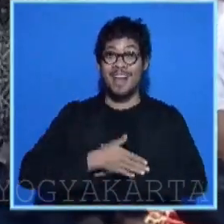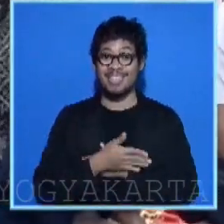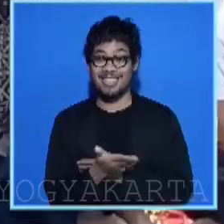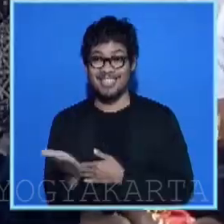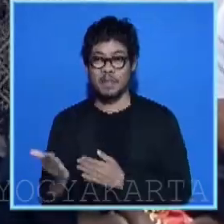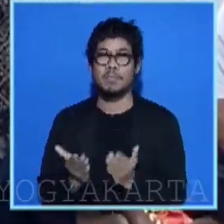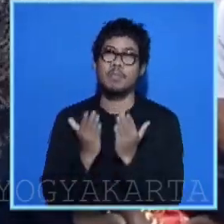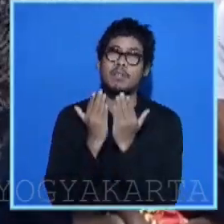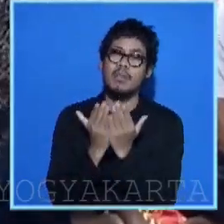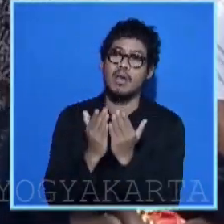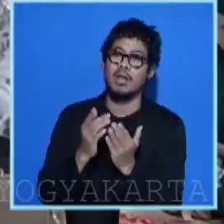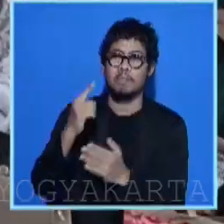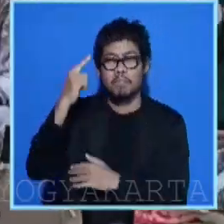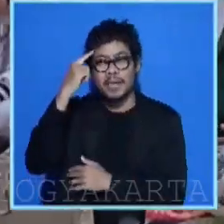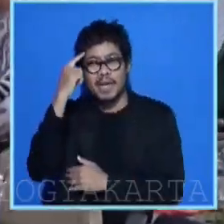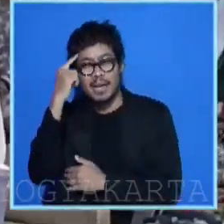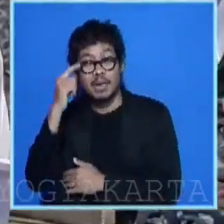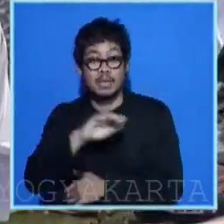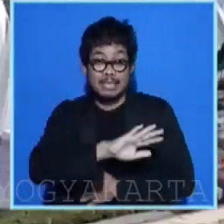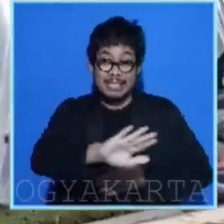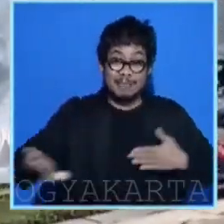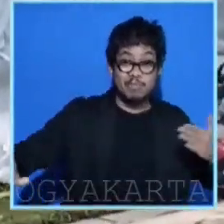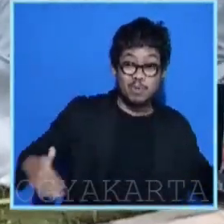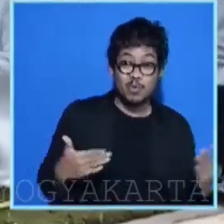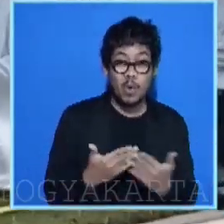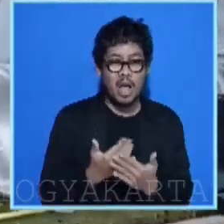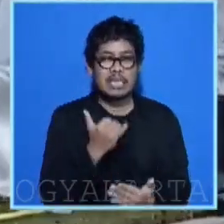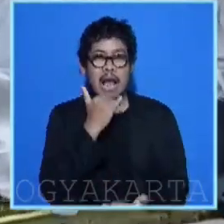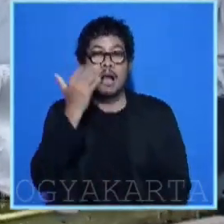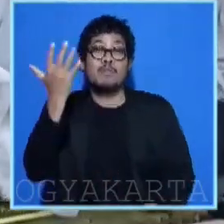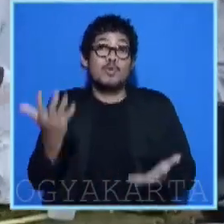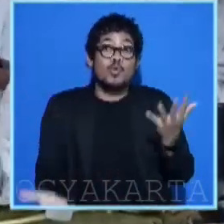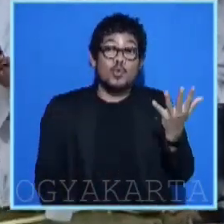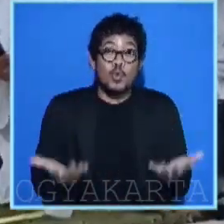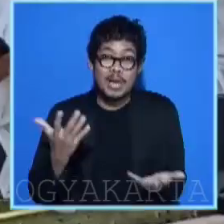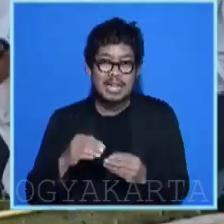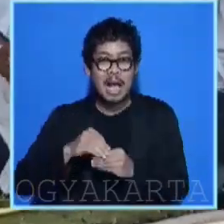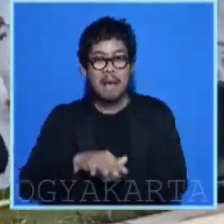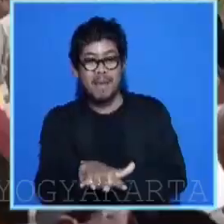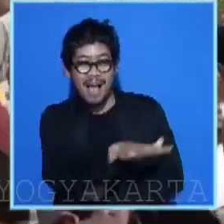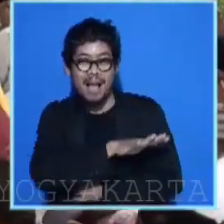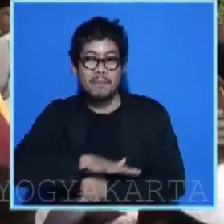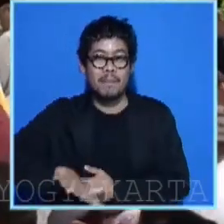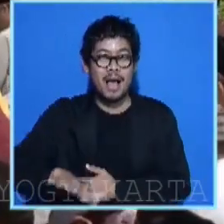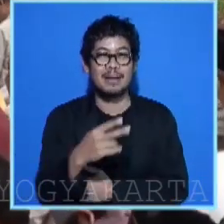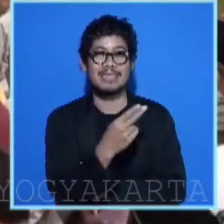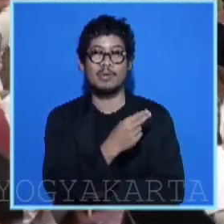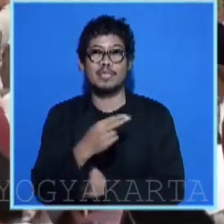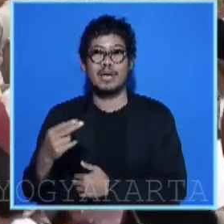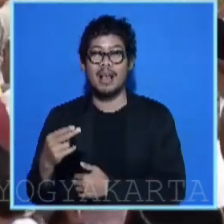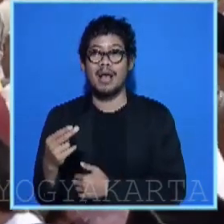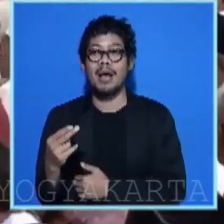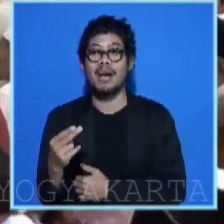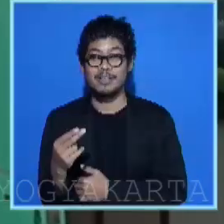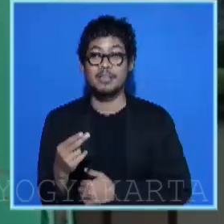daneksi atas segala kekhilafan yang sengaja atau tidak sengaja sehingga berdampak pada alam semesta Indonesia sehingga tanaman-tanaman